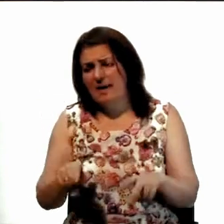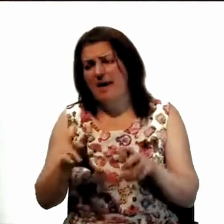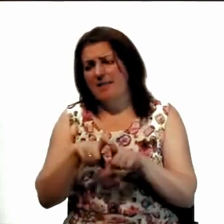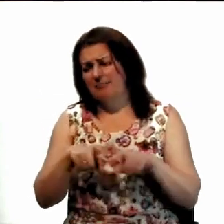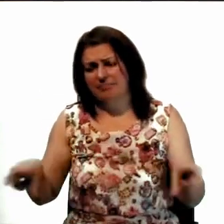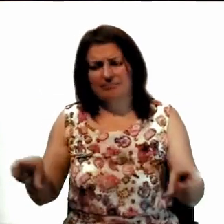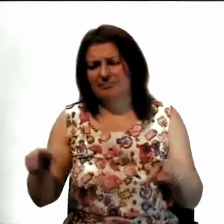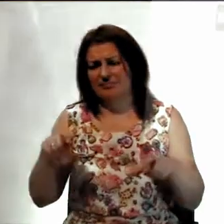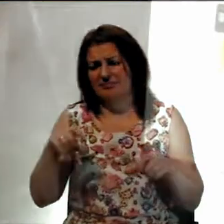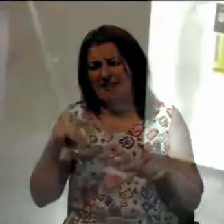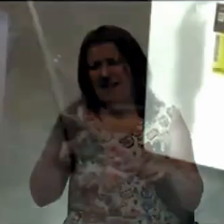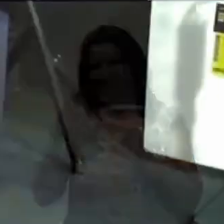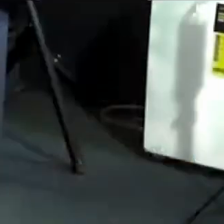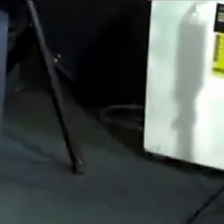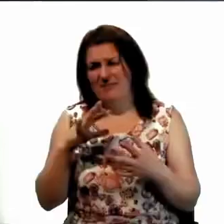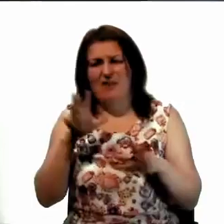всю